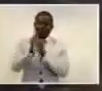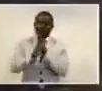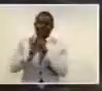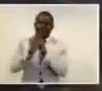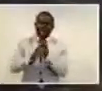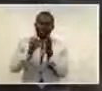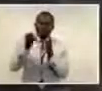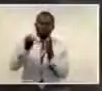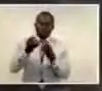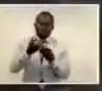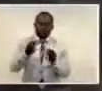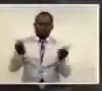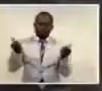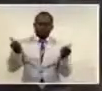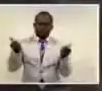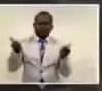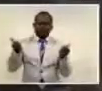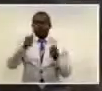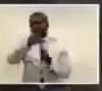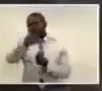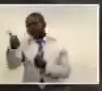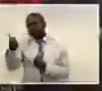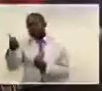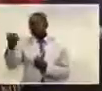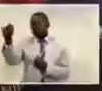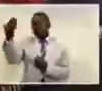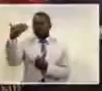w'akarere kizakemuka undi